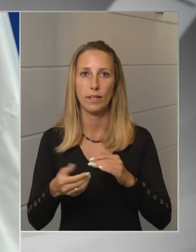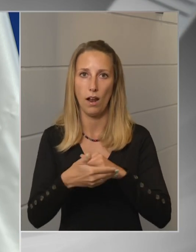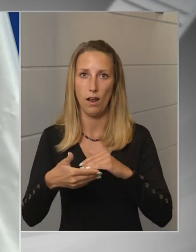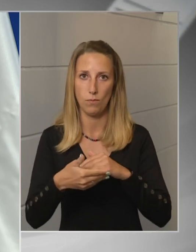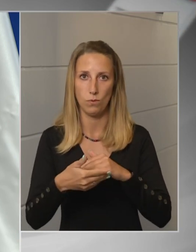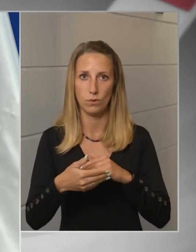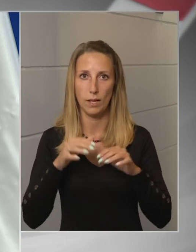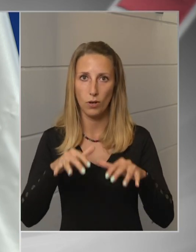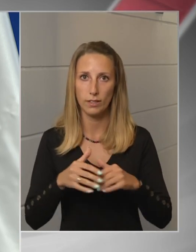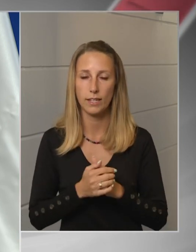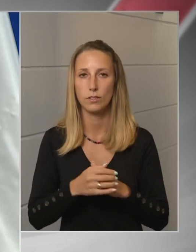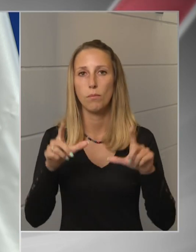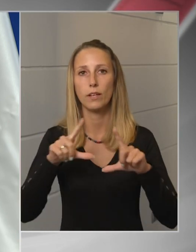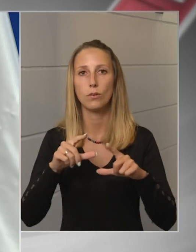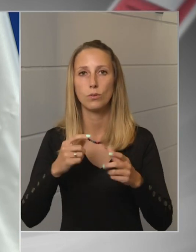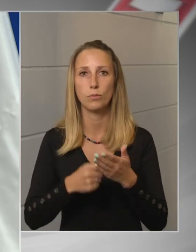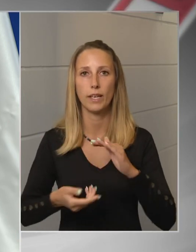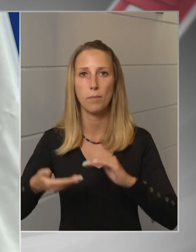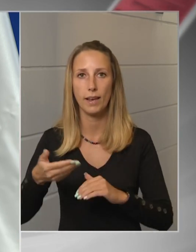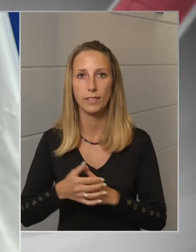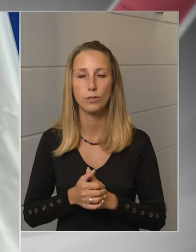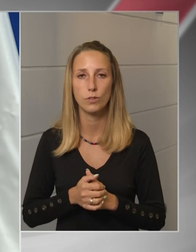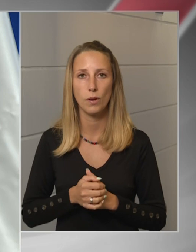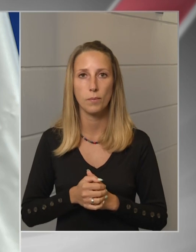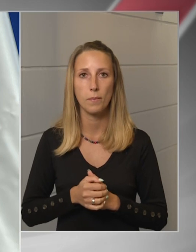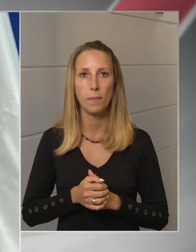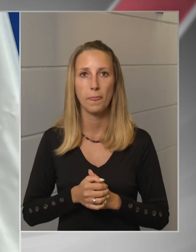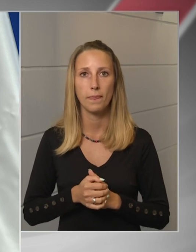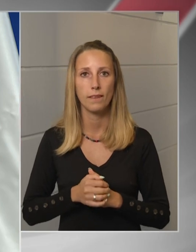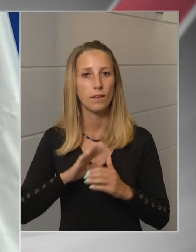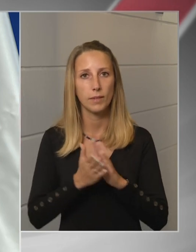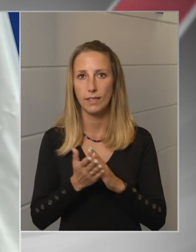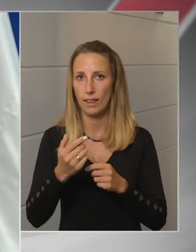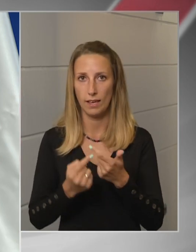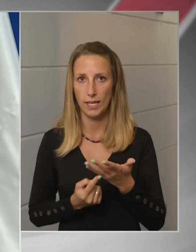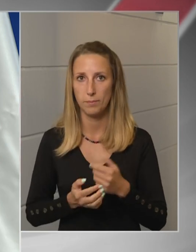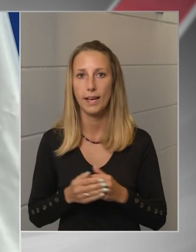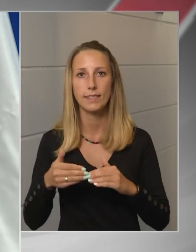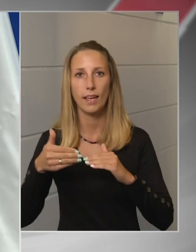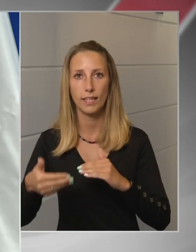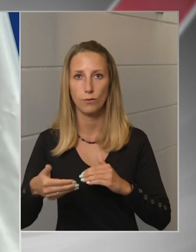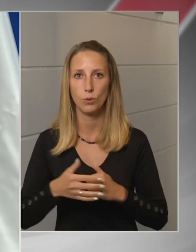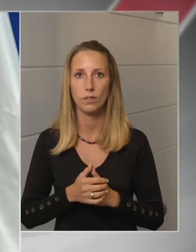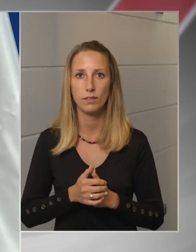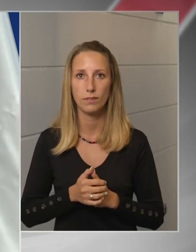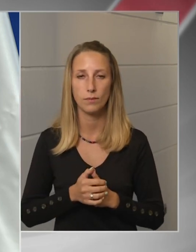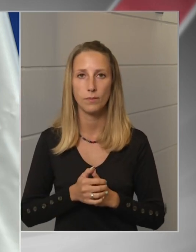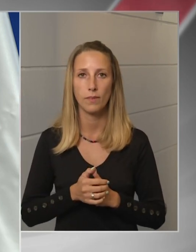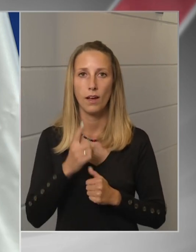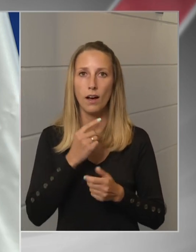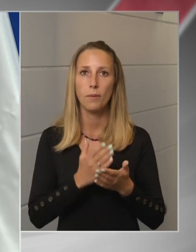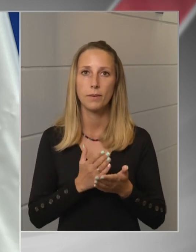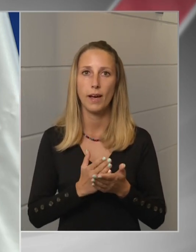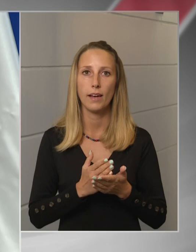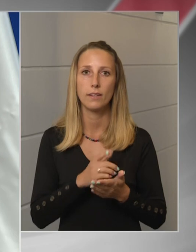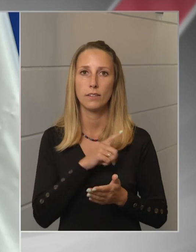étkezési támogatást, pedagógus béremelést, és minden hegyebet. Ezen kívül, ami már